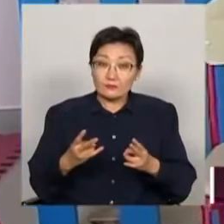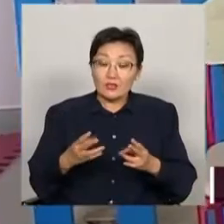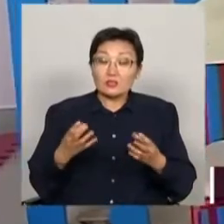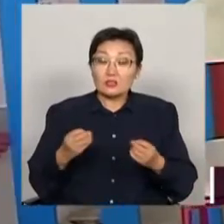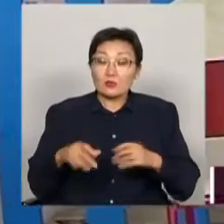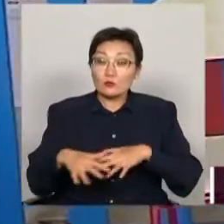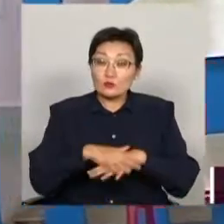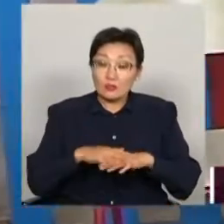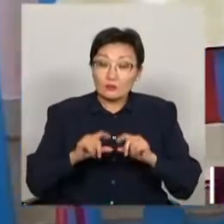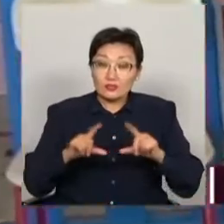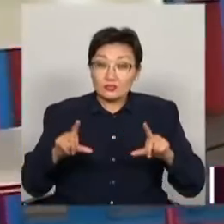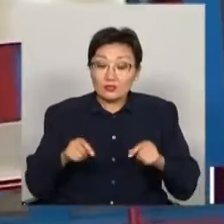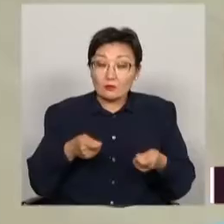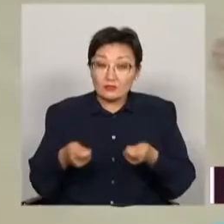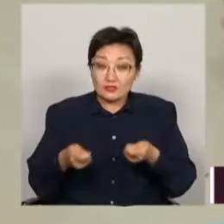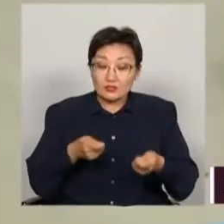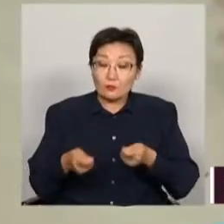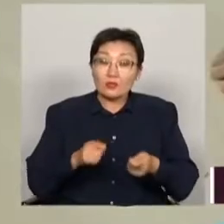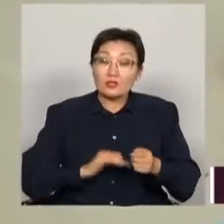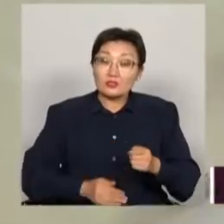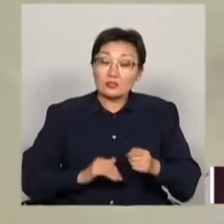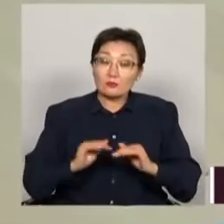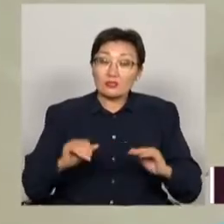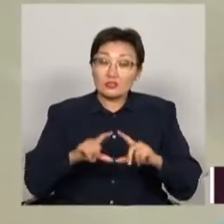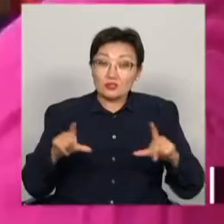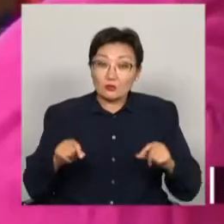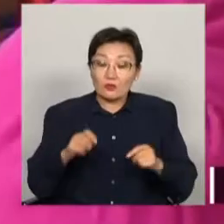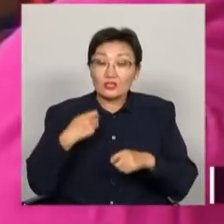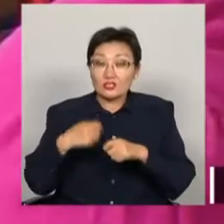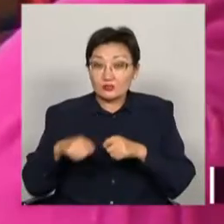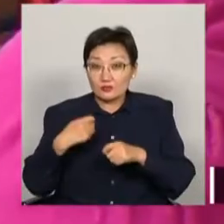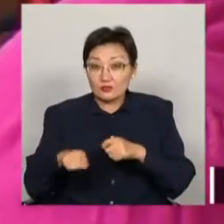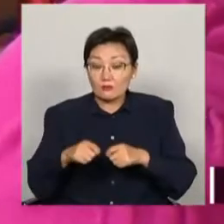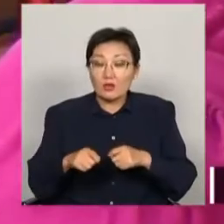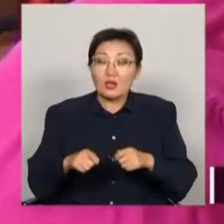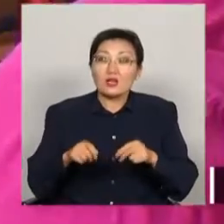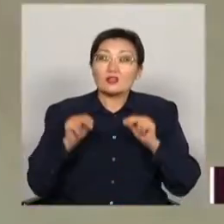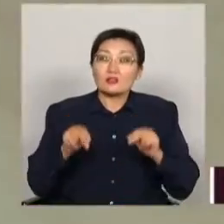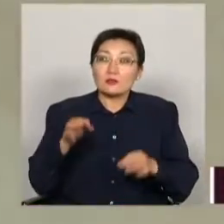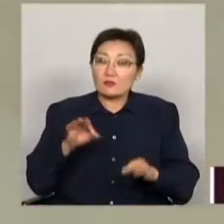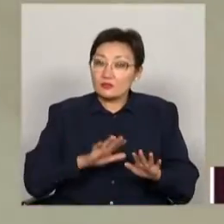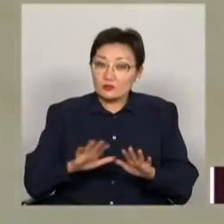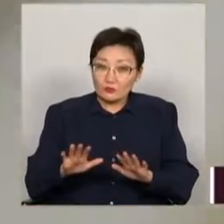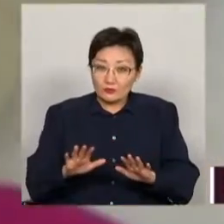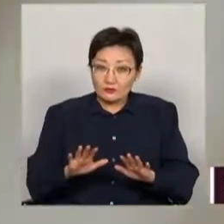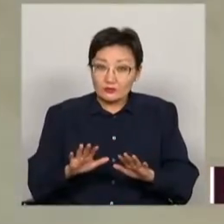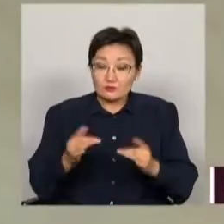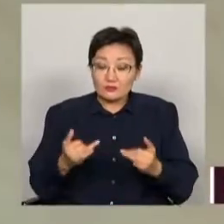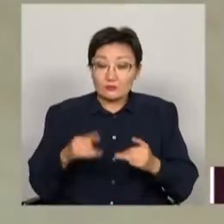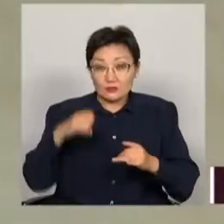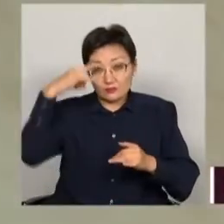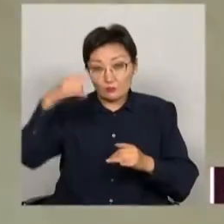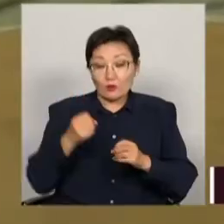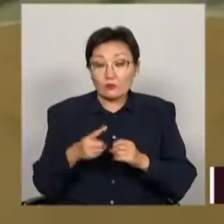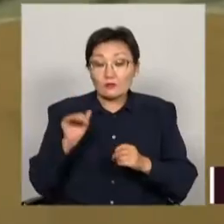бөлек қоғамдық ұйымдардың басшылары жекеменшік балабақшаларды қаржыландыруда әділетсіздік барын айтты. Айта кету керек, қазір елімізде